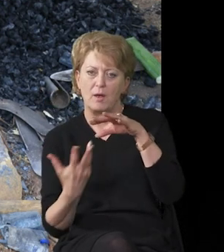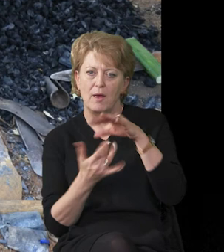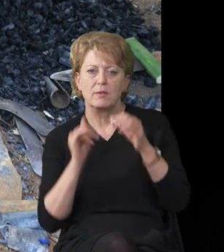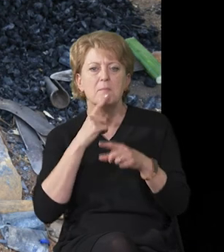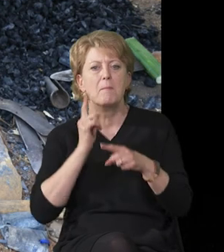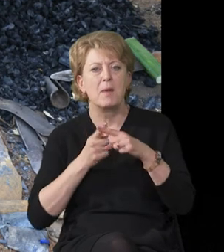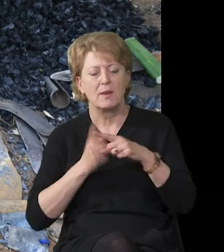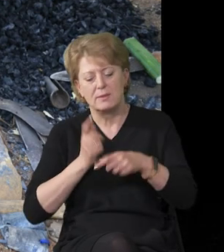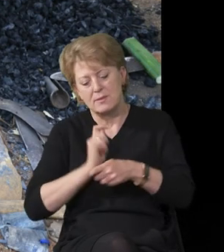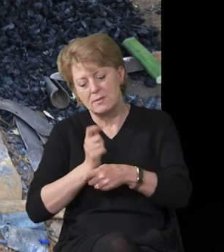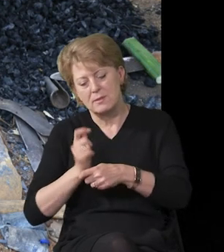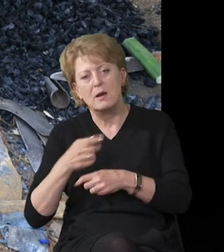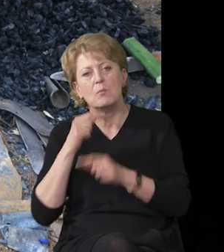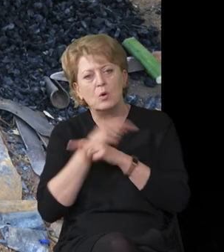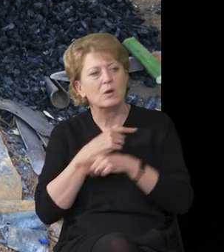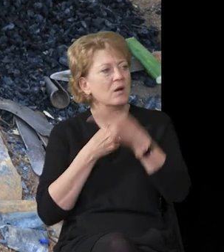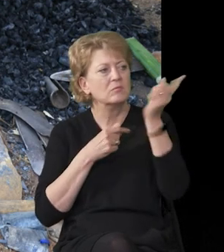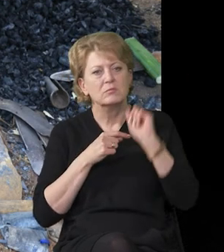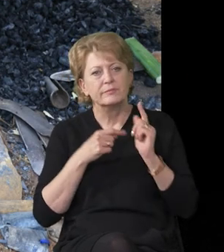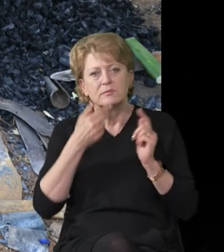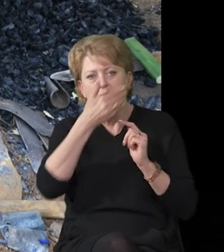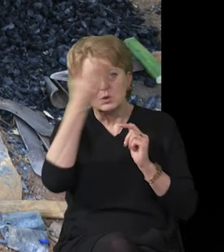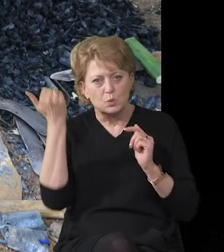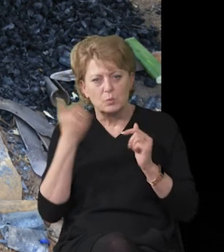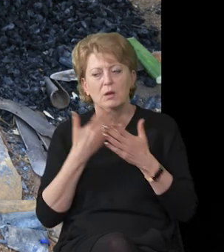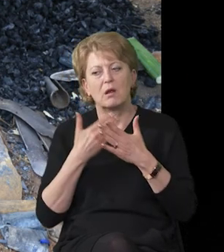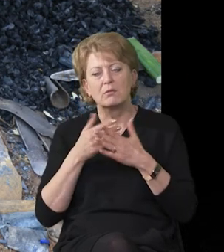bardzo dużą rzadkością i do ich zadań należy nie tylko